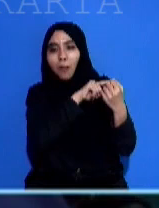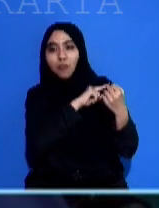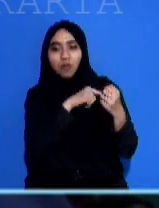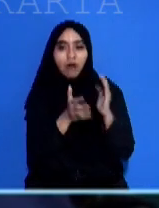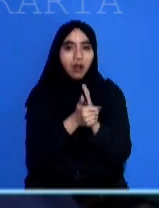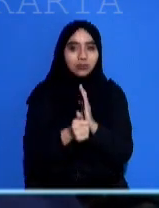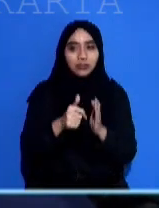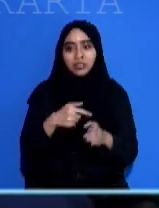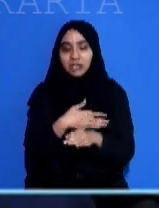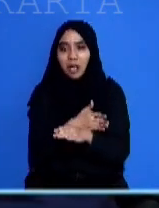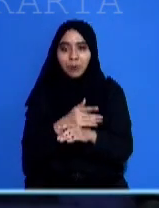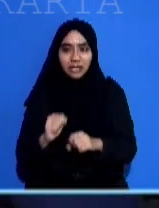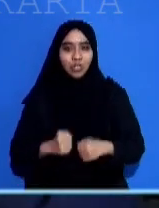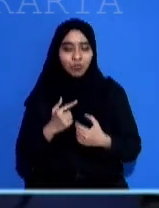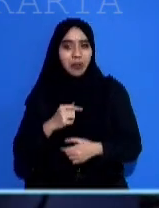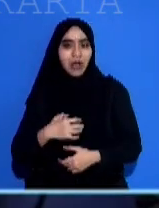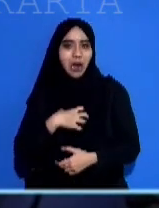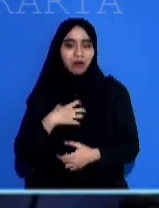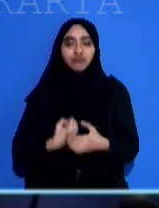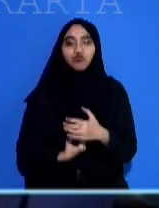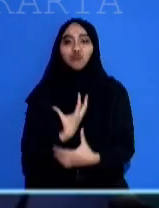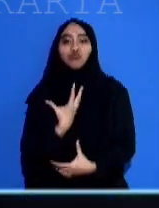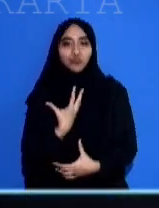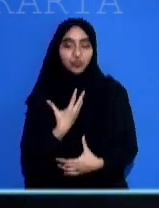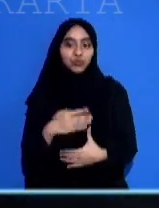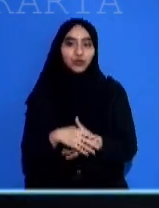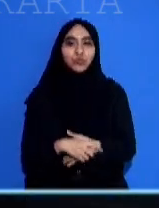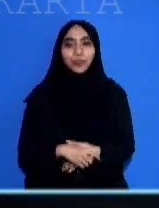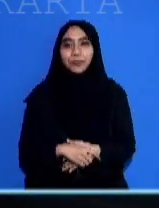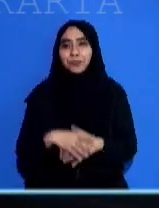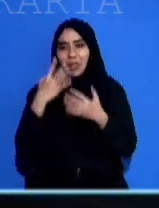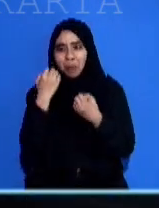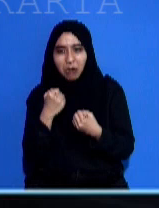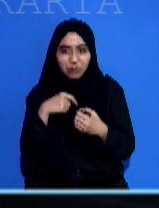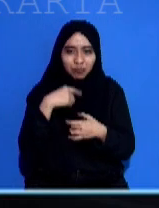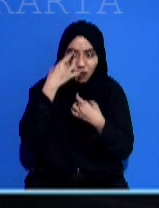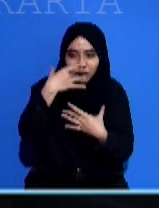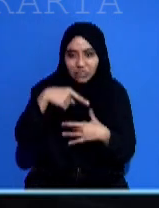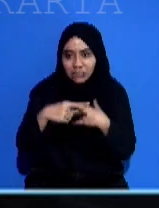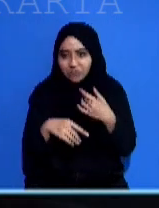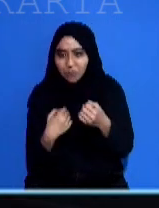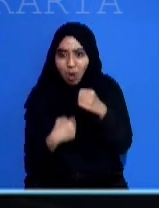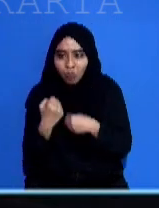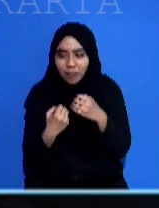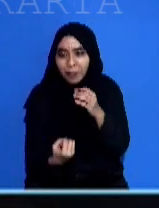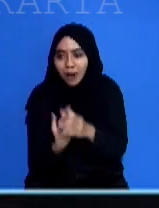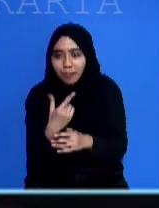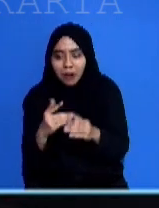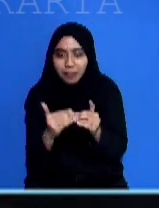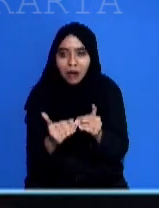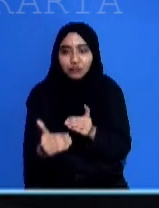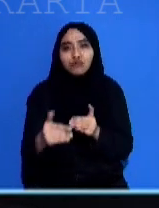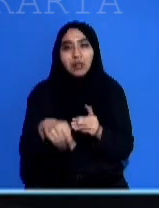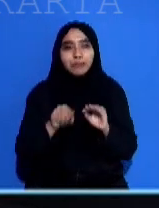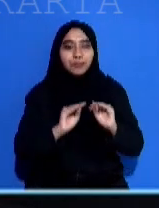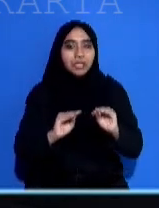hidup dan sikap untuk mengembangkan diri mengembangkan profesi usaha mandiri dan atau melanjutkan pendidikan ke jenjang yang